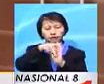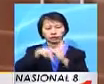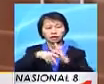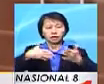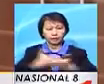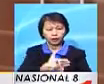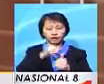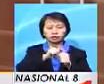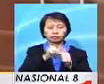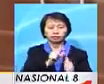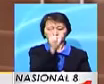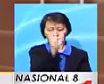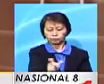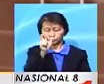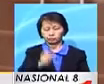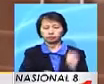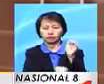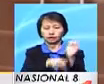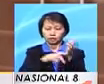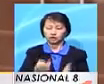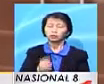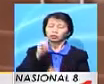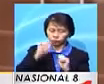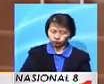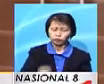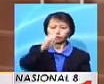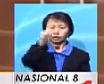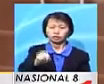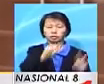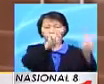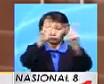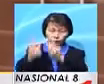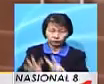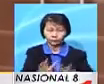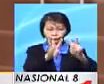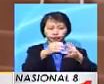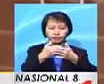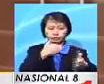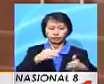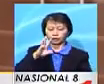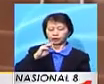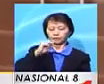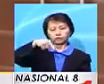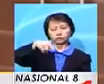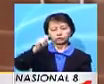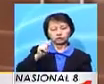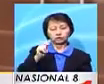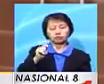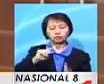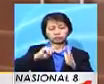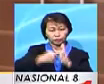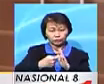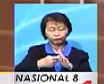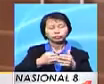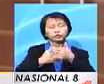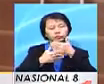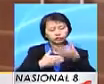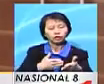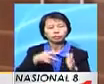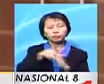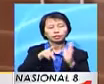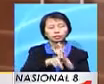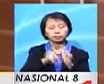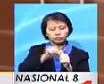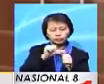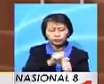ini, setiap ahli parlimen boleh mengemukakan pertanyaan 24 jam sebelum sesi MQT bermula. Sejauh manakah peraturan baru ini akan diikuti oleh